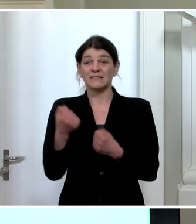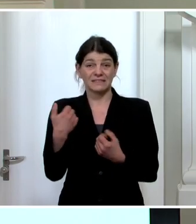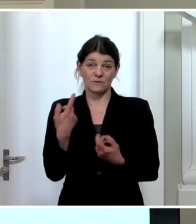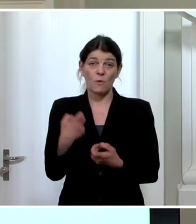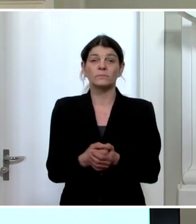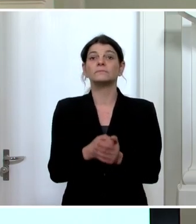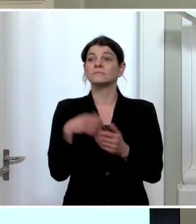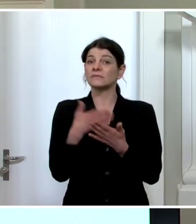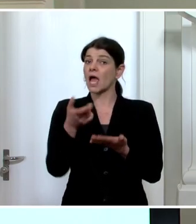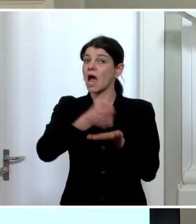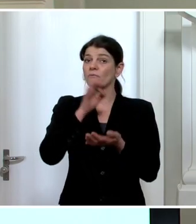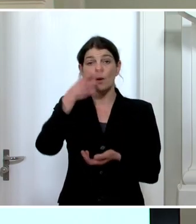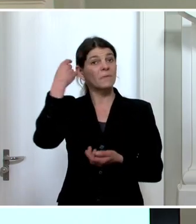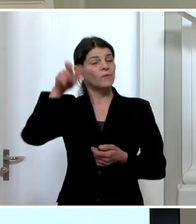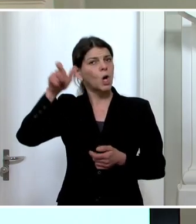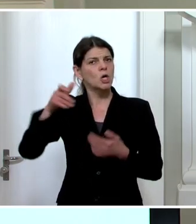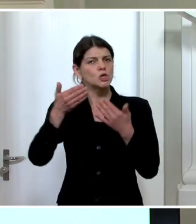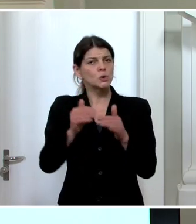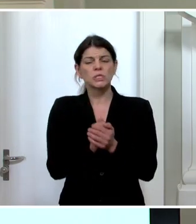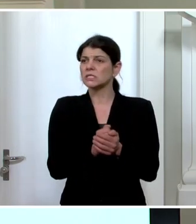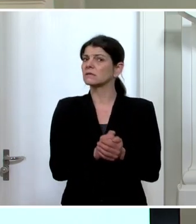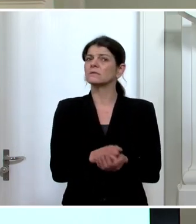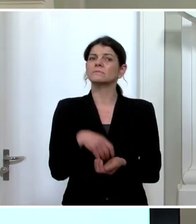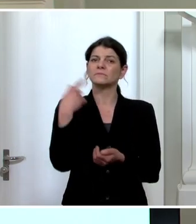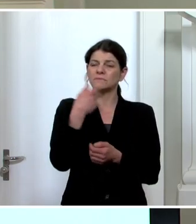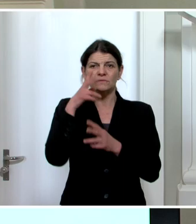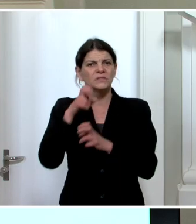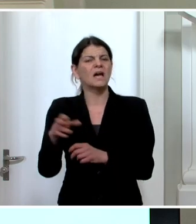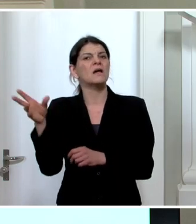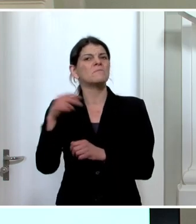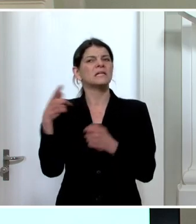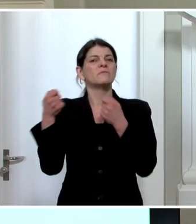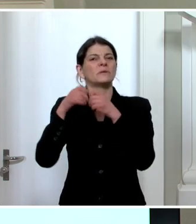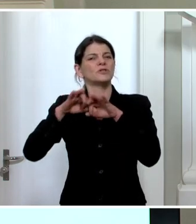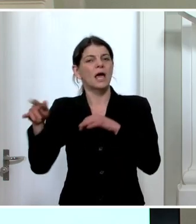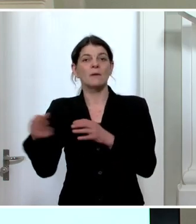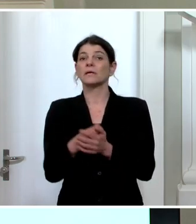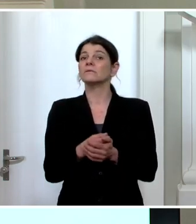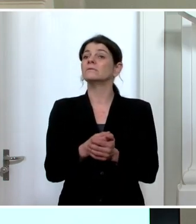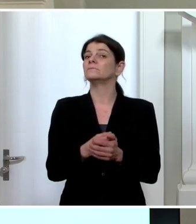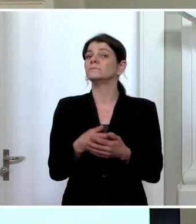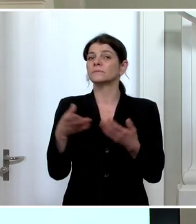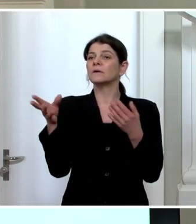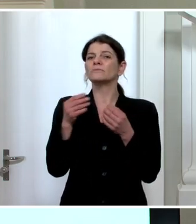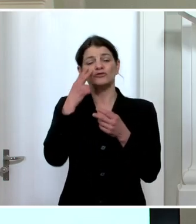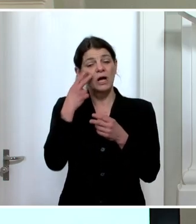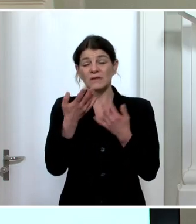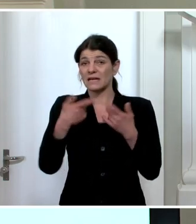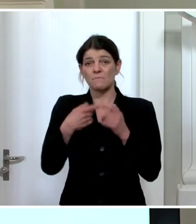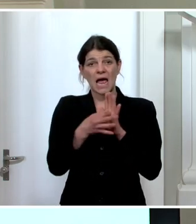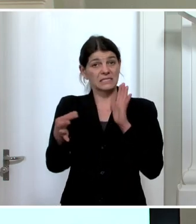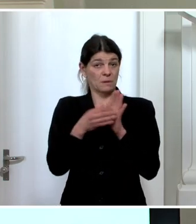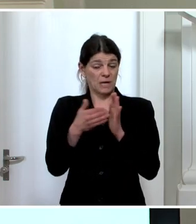das Amt für Bevölkerungsschutz gemeinsam mit dem Landesterritorialverbindungsstab mit entsprechenden Eventualplanungen.